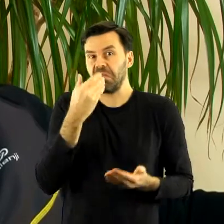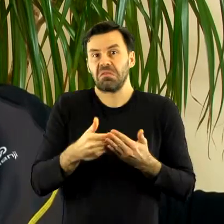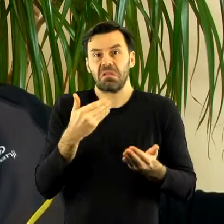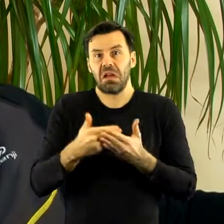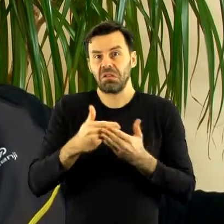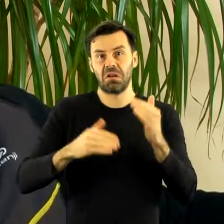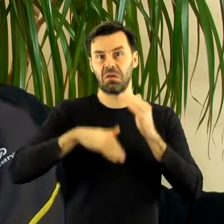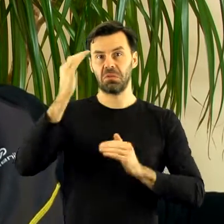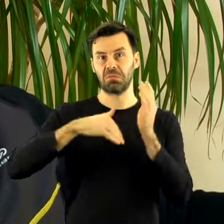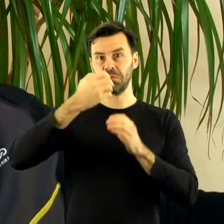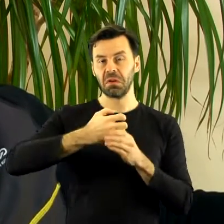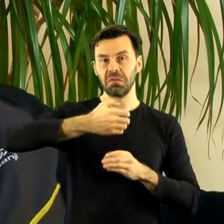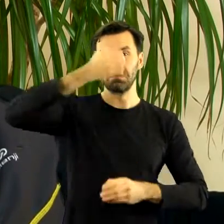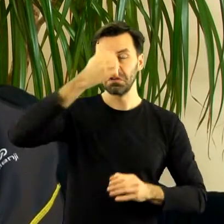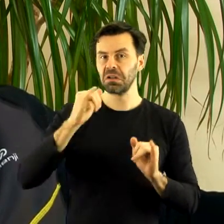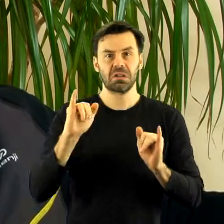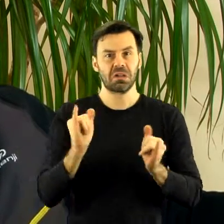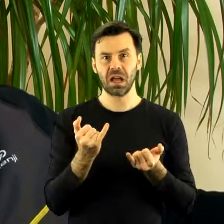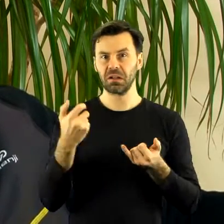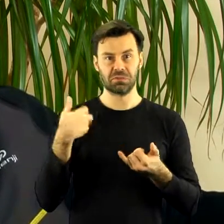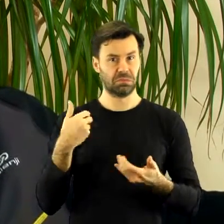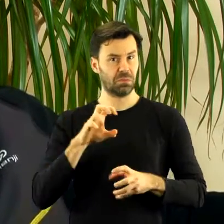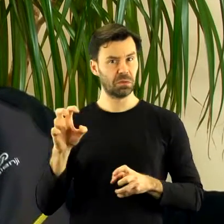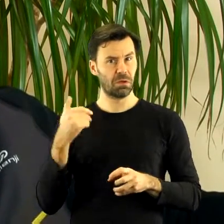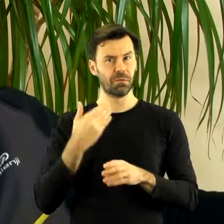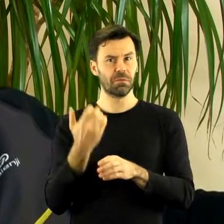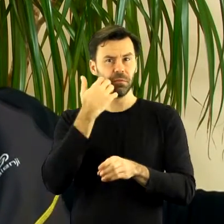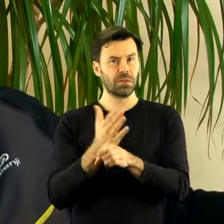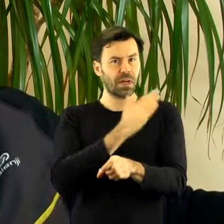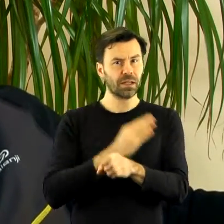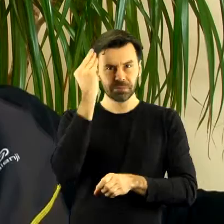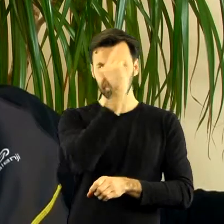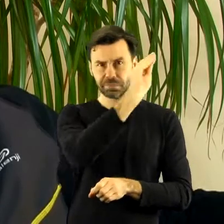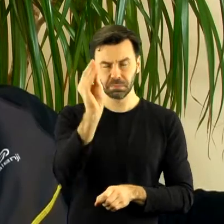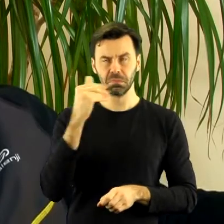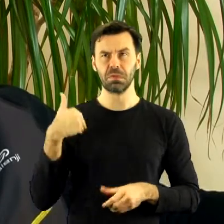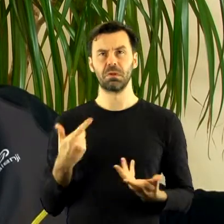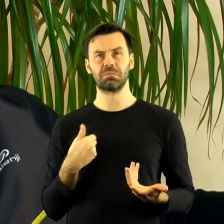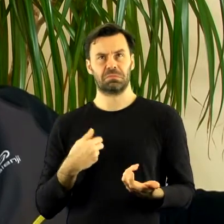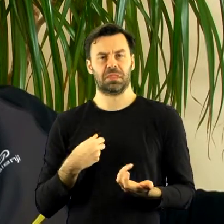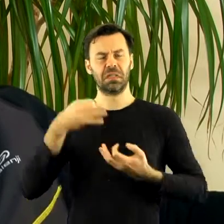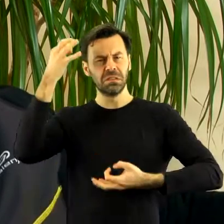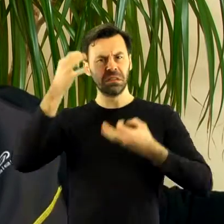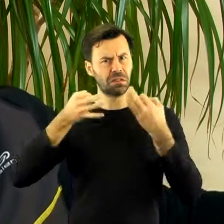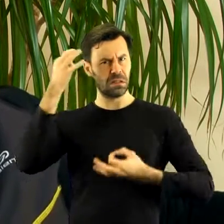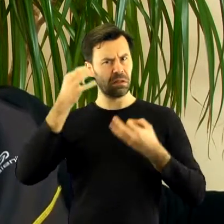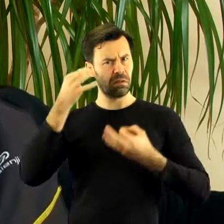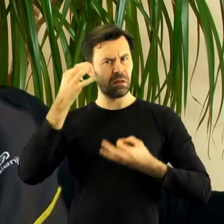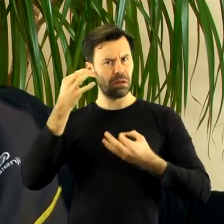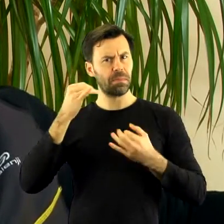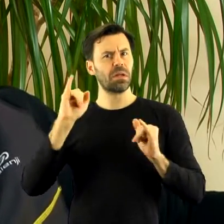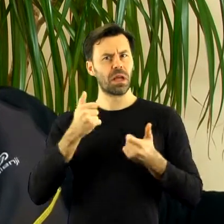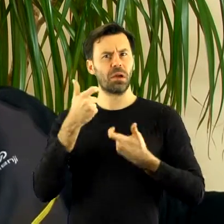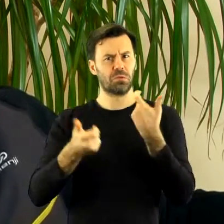dochodzić, jak to się stało, czy to było jawnie zrobione przede wszystkim, zastanawiając się, w jaki